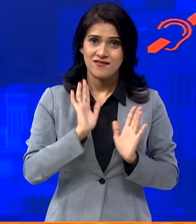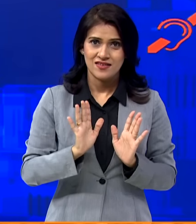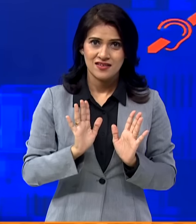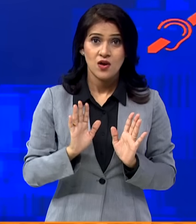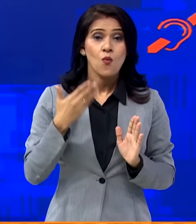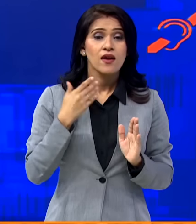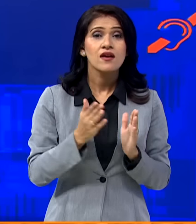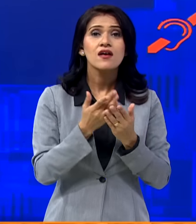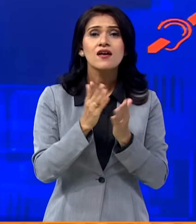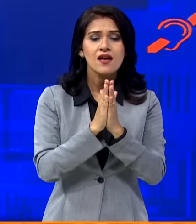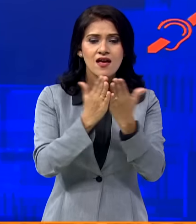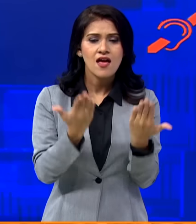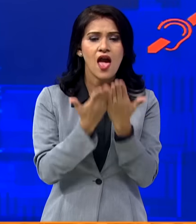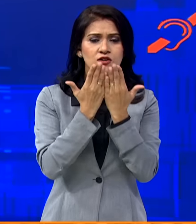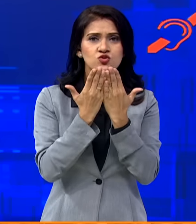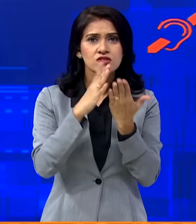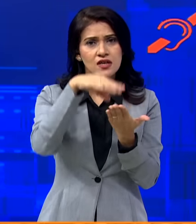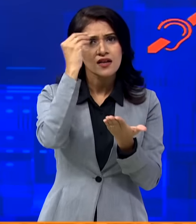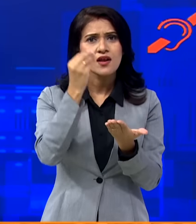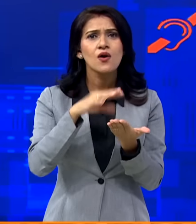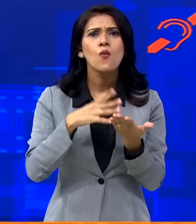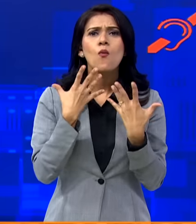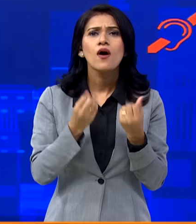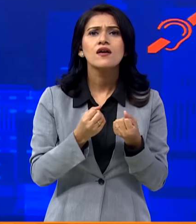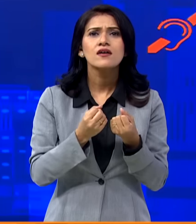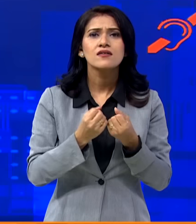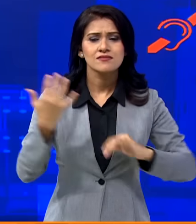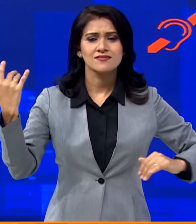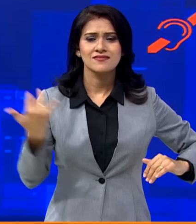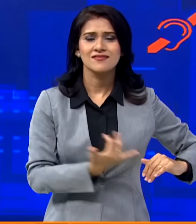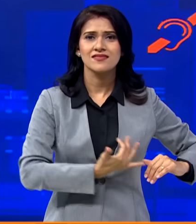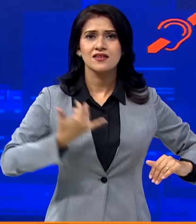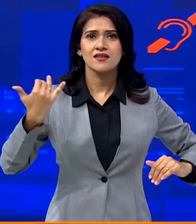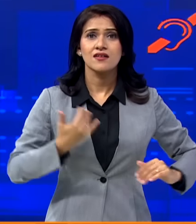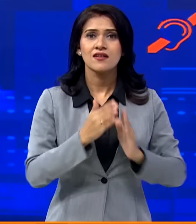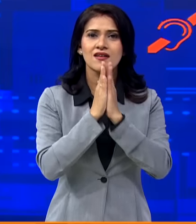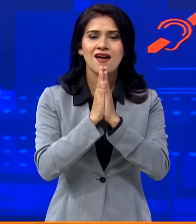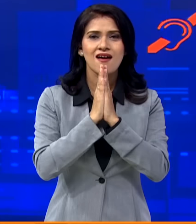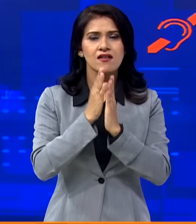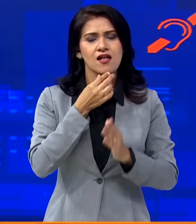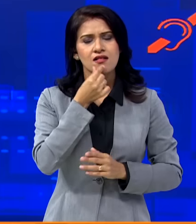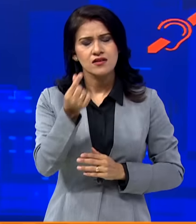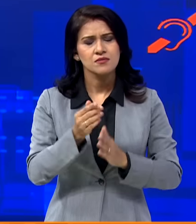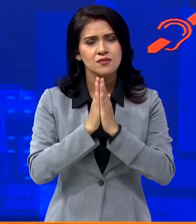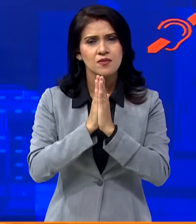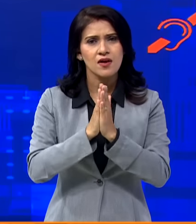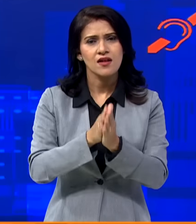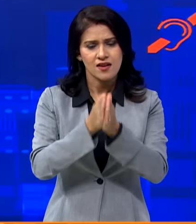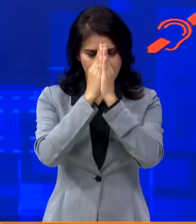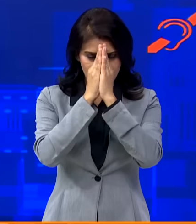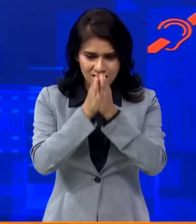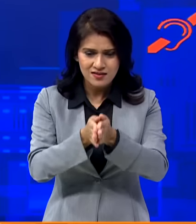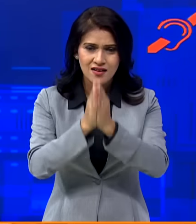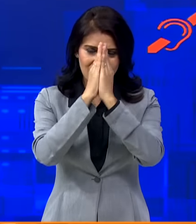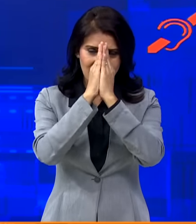हमें विद्या चाहिए जब हमें ज्ञान चाहिए तो हम कहते हैं या देवी सर्वभूतेषु सरस्वती रूपेण सस्ता नमस तस